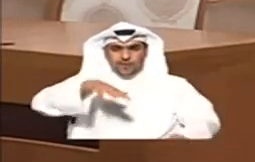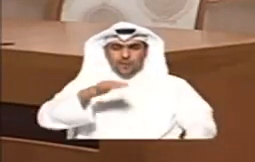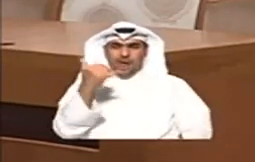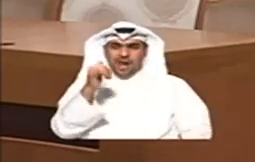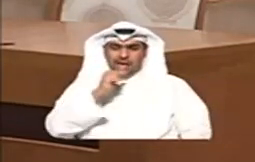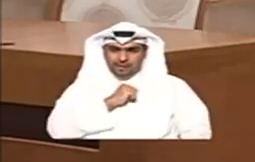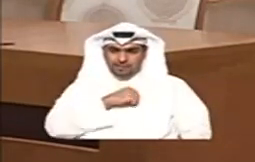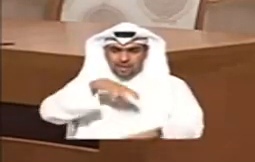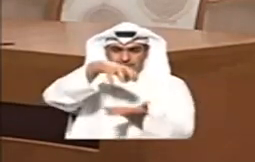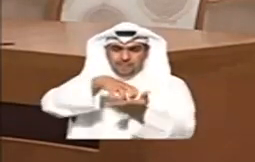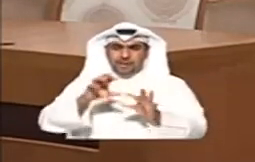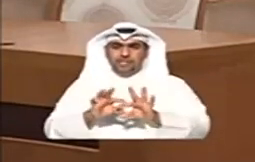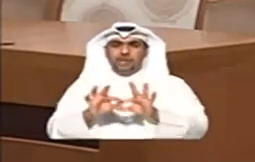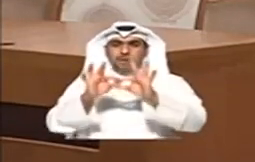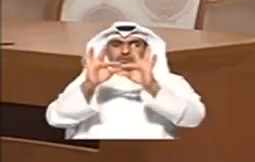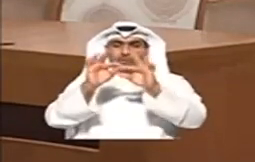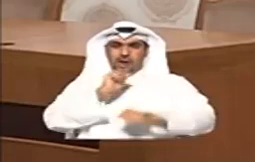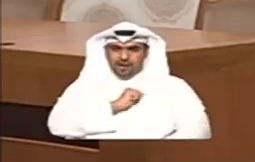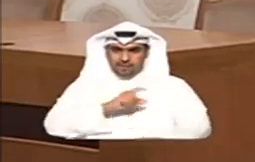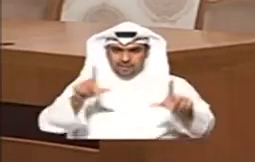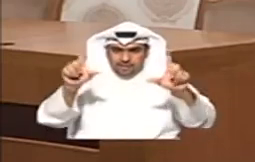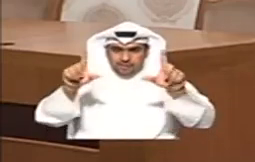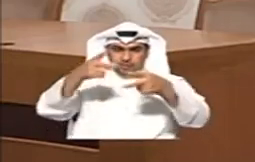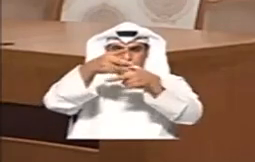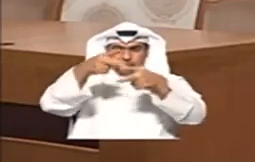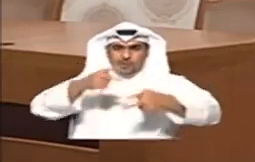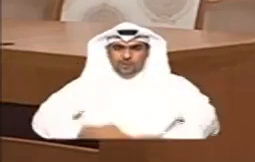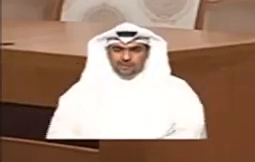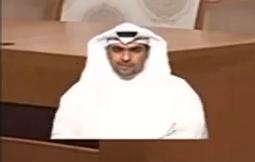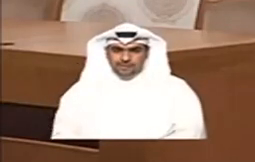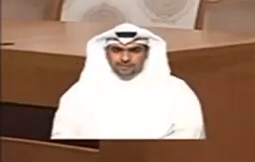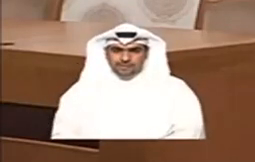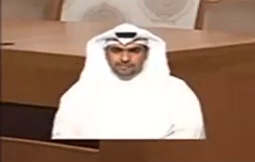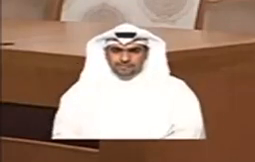الأمانة العامة لجامعة الدول العربية، أمل مسعد، تلفزيون دولة الكويت، القاهرة.